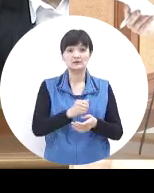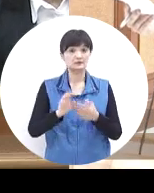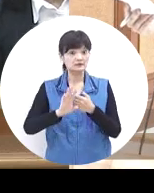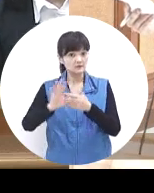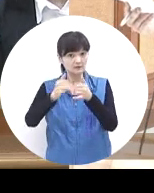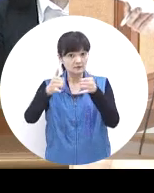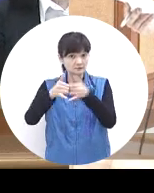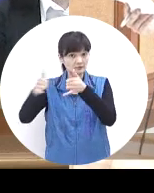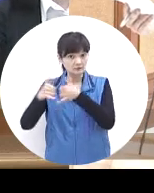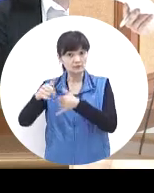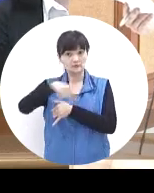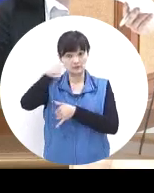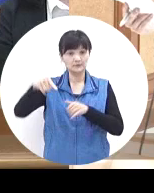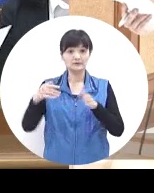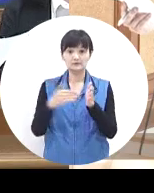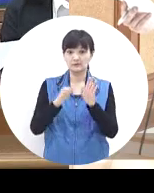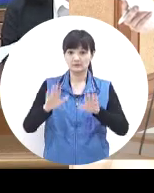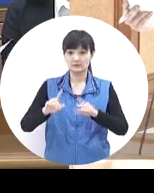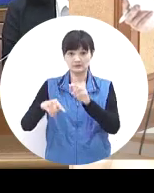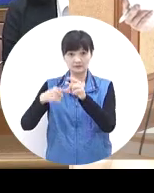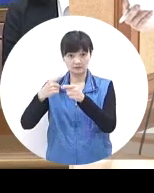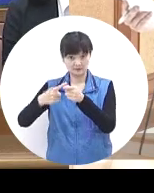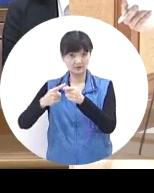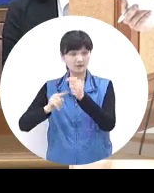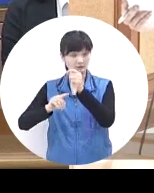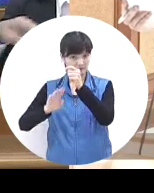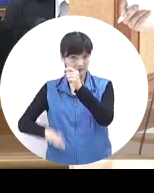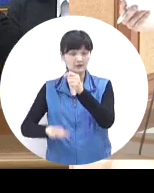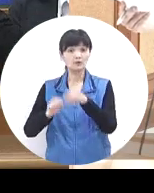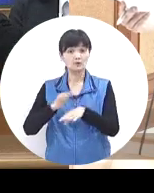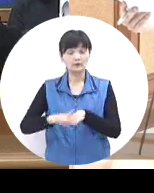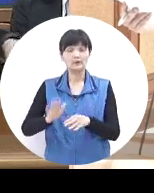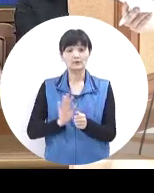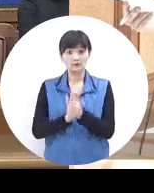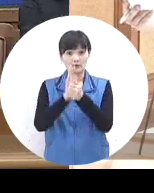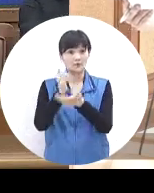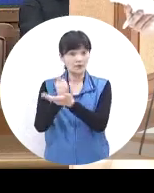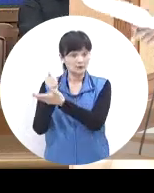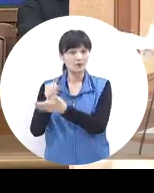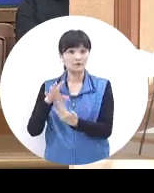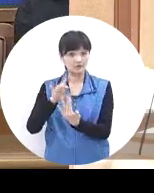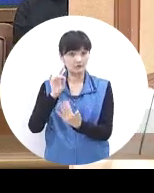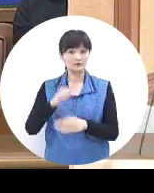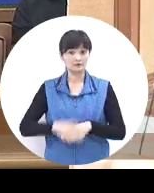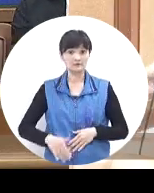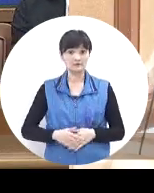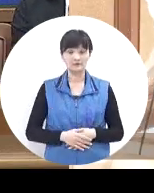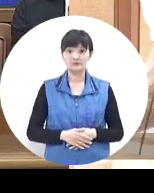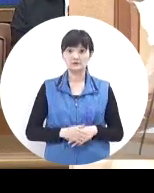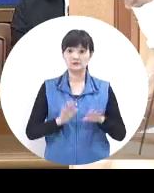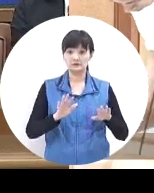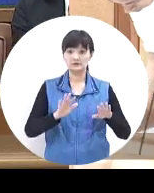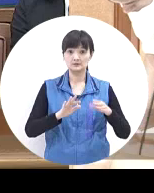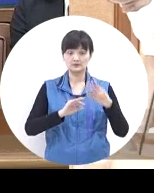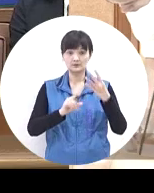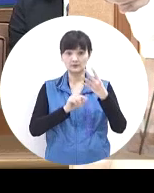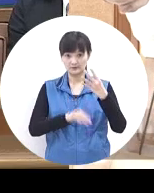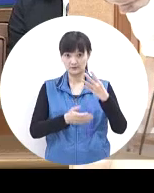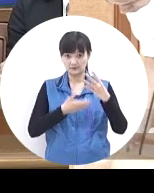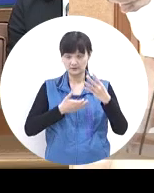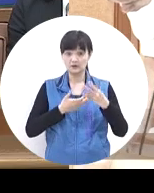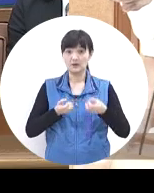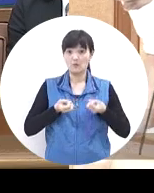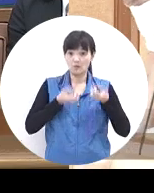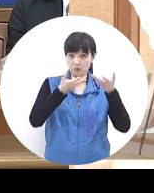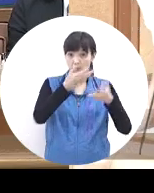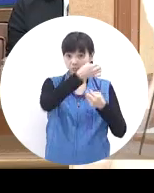概今年底都会完成领导人的推举作业啦。至于岁底前哈，整个岁时祭的文化活动的